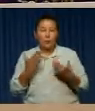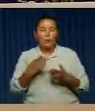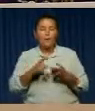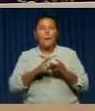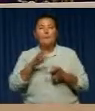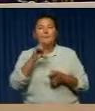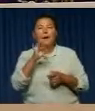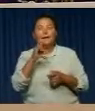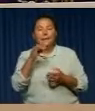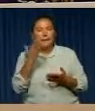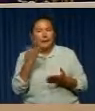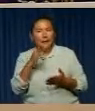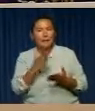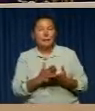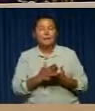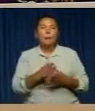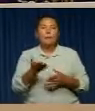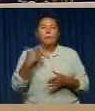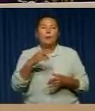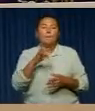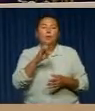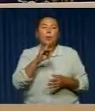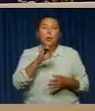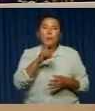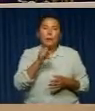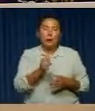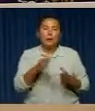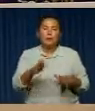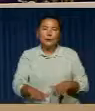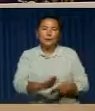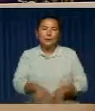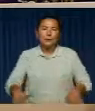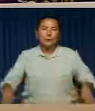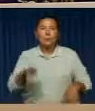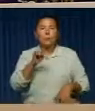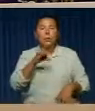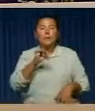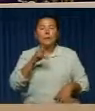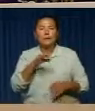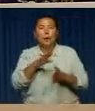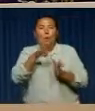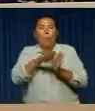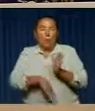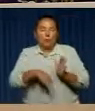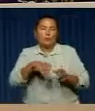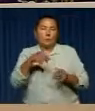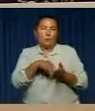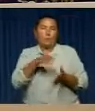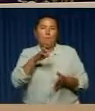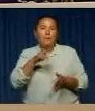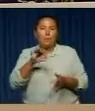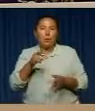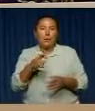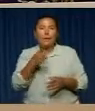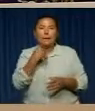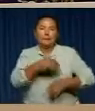бактериалдық пневмония болады да, ол деген бронхо пневмониялар бар, кішкентай балдарда бронхит болып асқынып кететін пневмония бар, қызылша